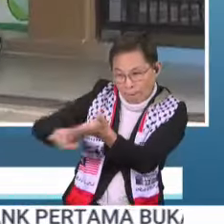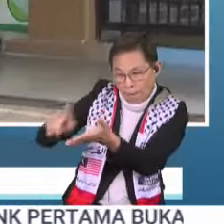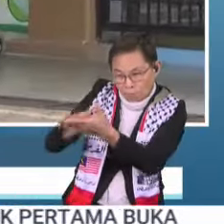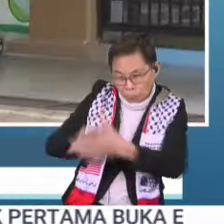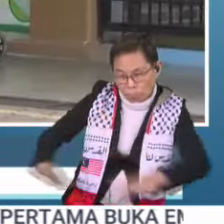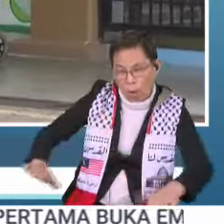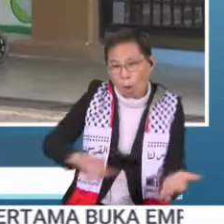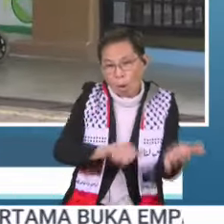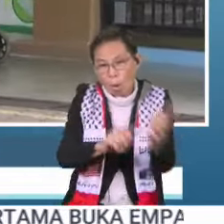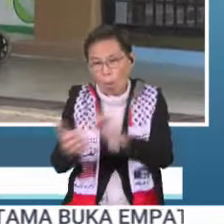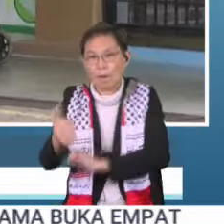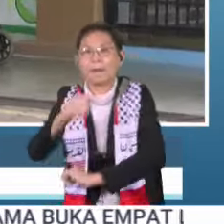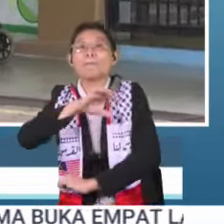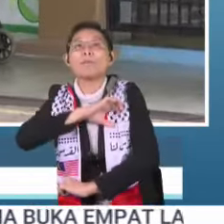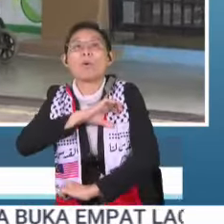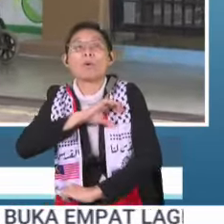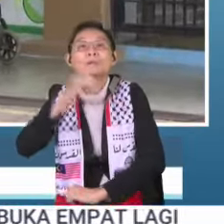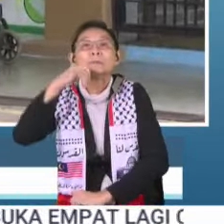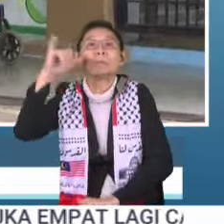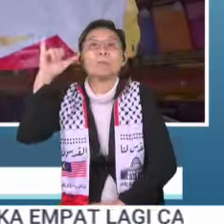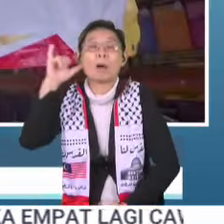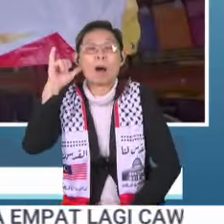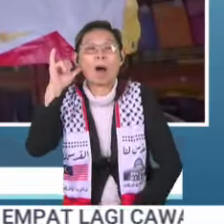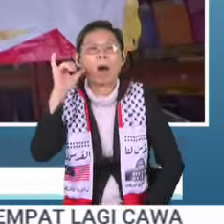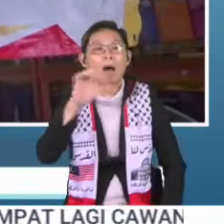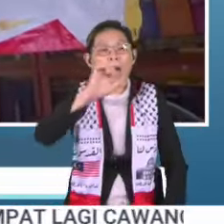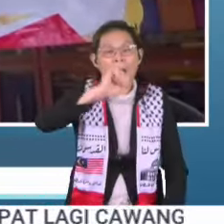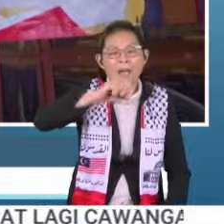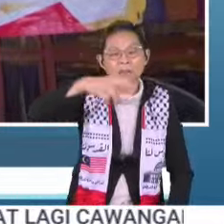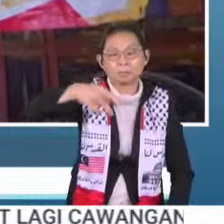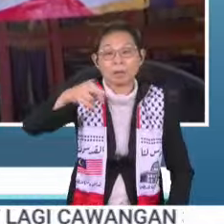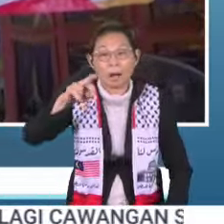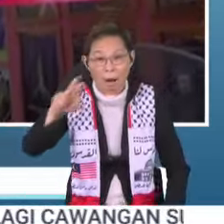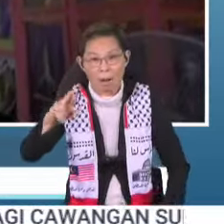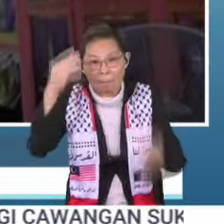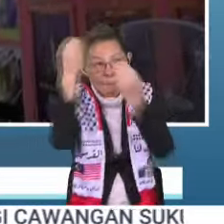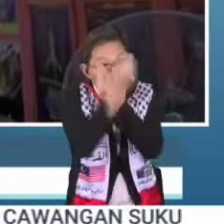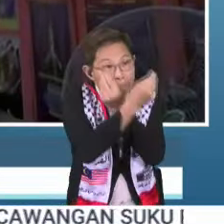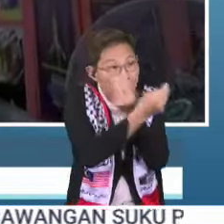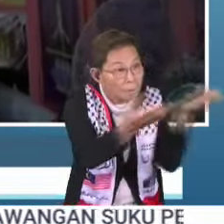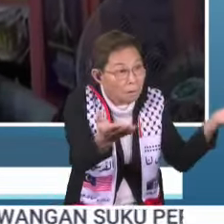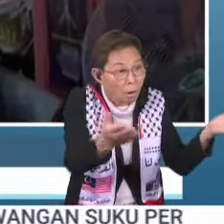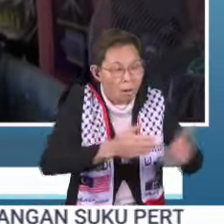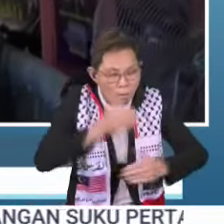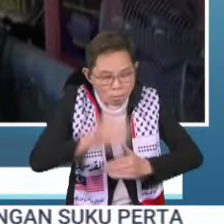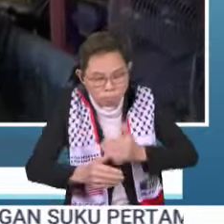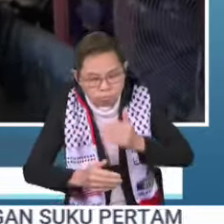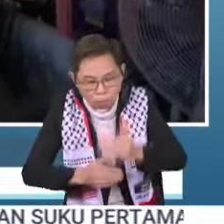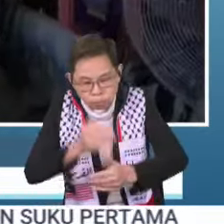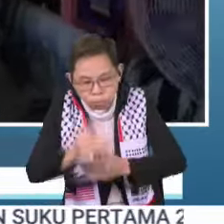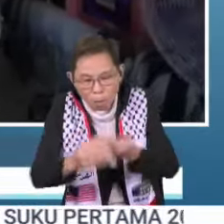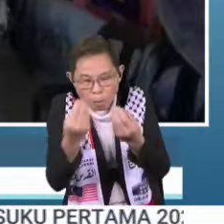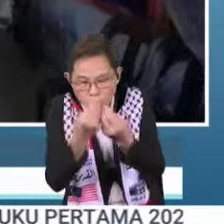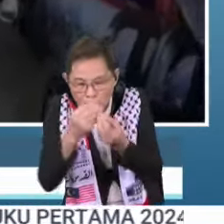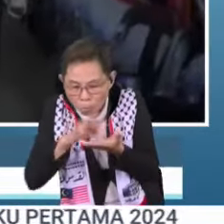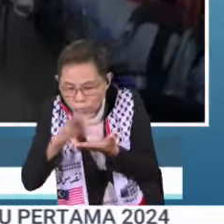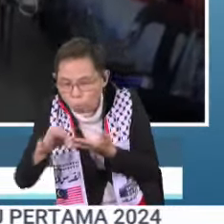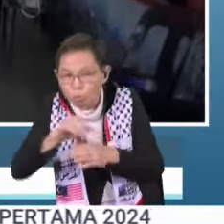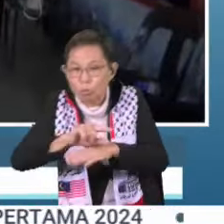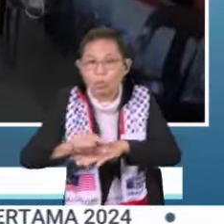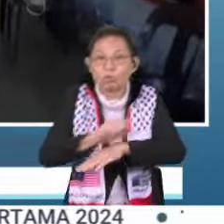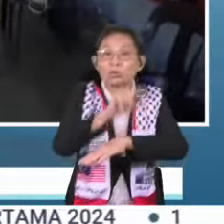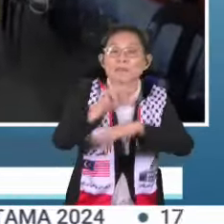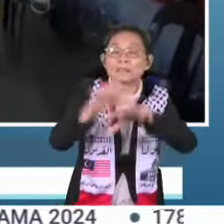keselamatan oleh pihak polis. Semalam pihak Suruhanjaya Pilihan Raya SPR memaklumkan proses pengiraan akan dibuat